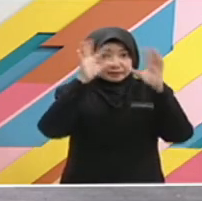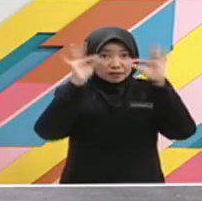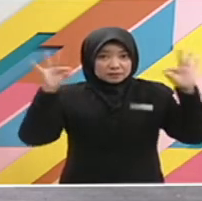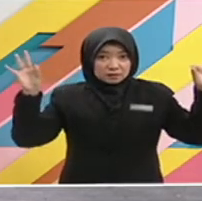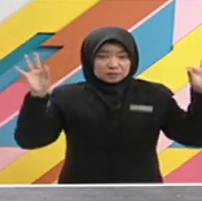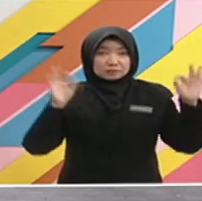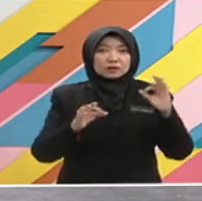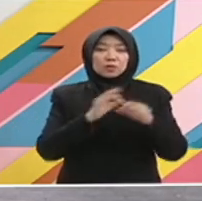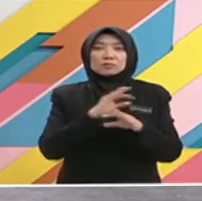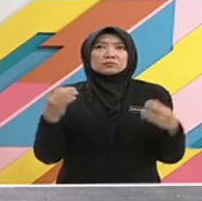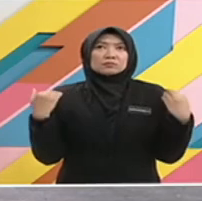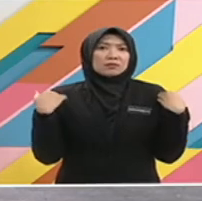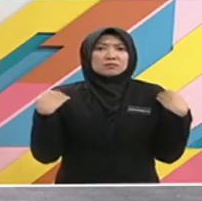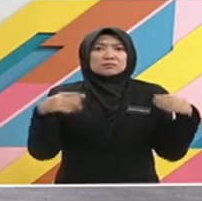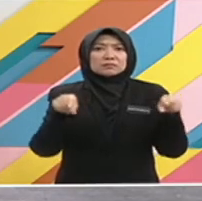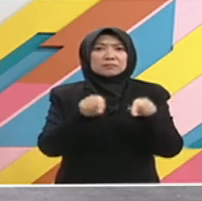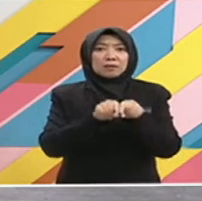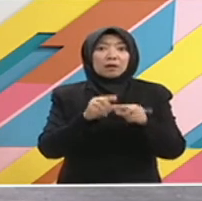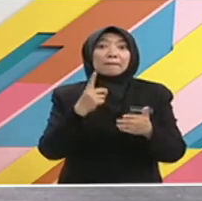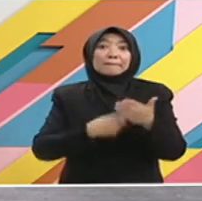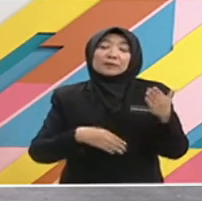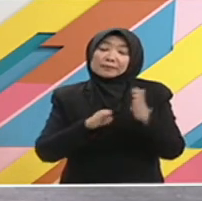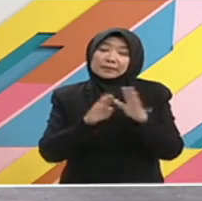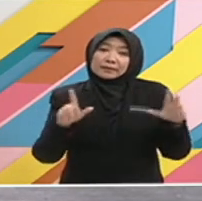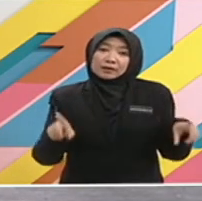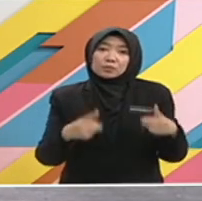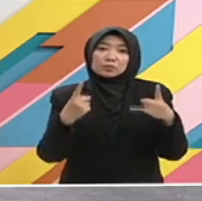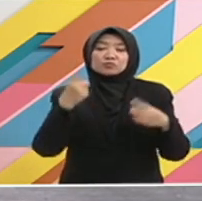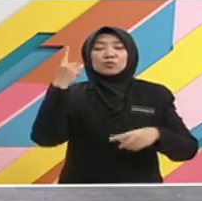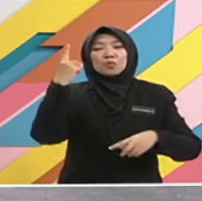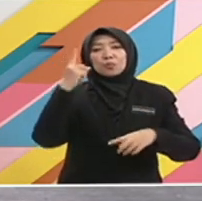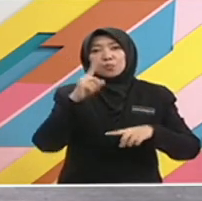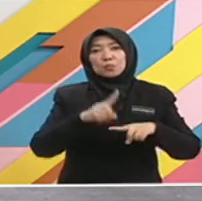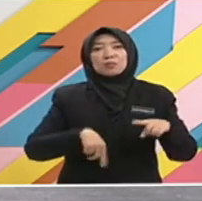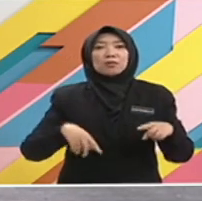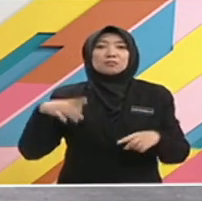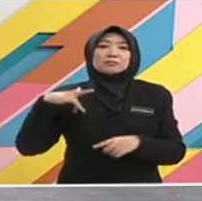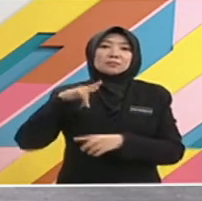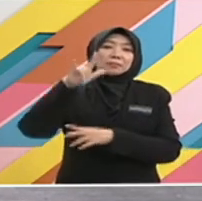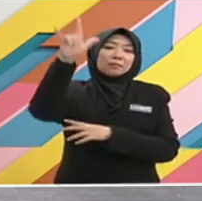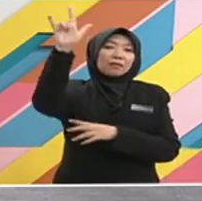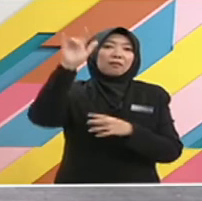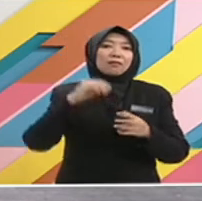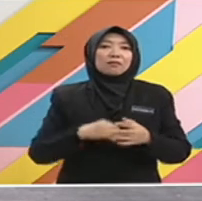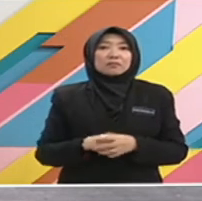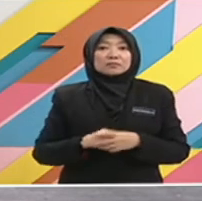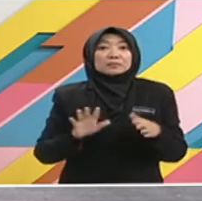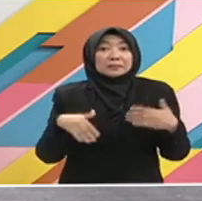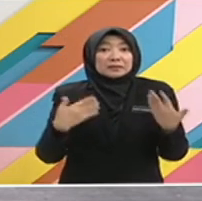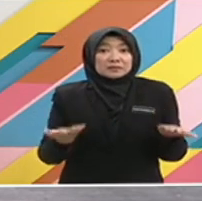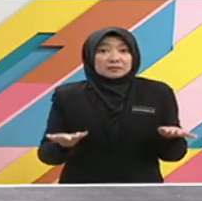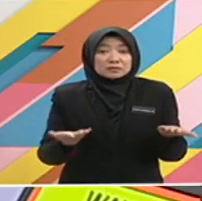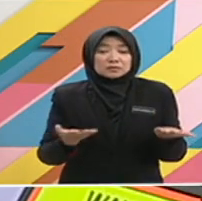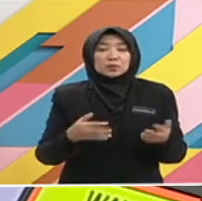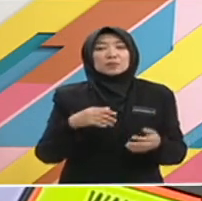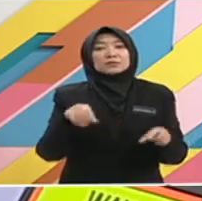kalau tak ada, tak seimbang. Kata apa seimbang, akan dia tak boleh terbang cikgu. Ya, betul, dia tak boleh terbang. Jadi keseimbangan ni sangat penting dalam